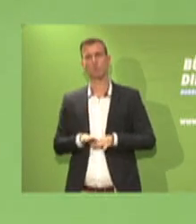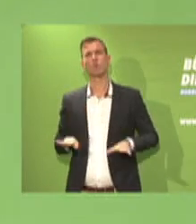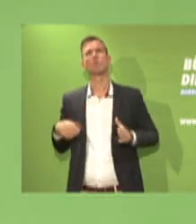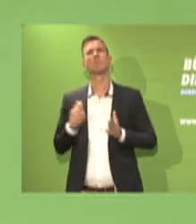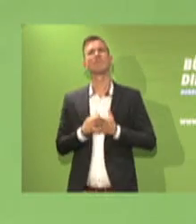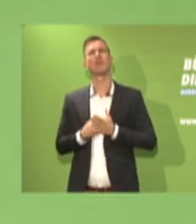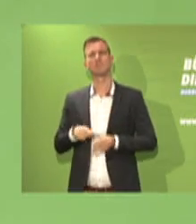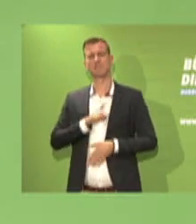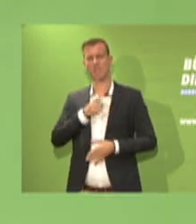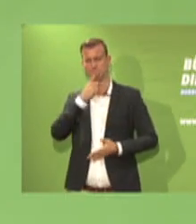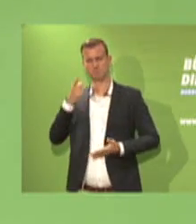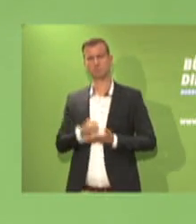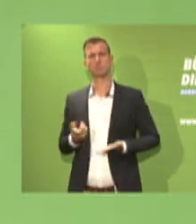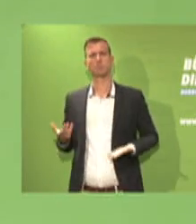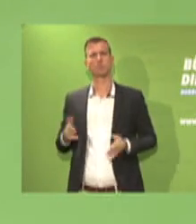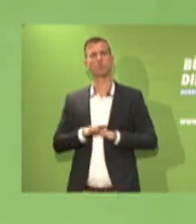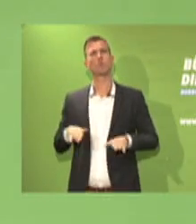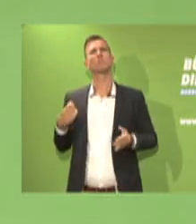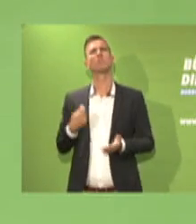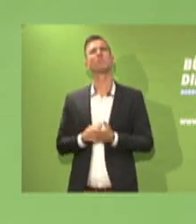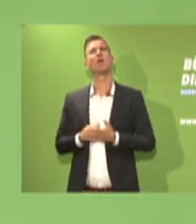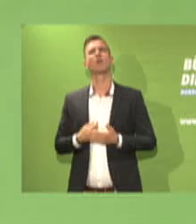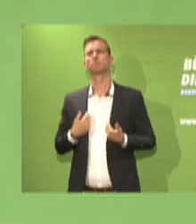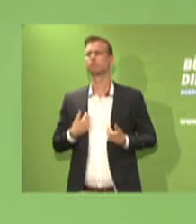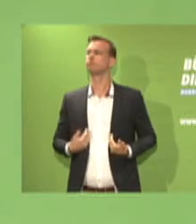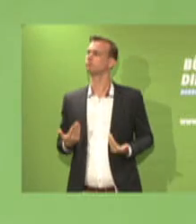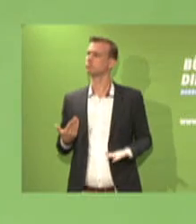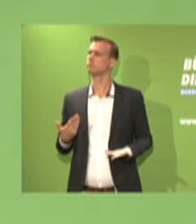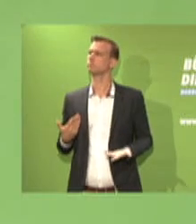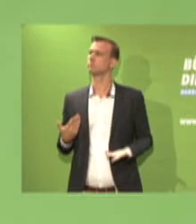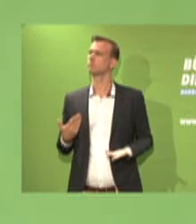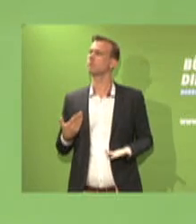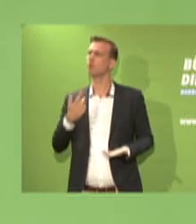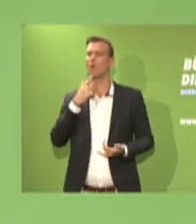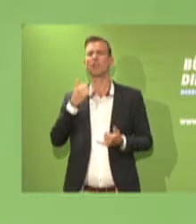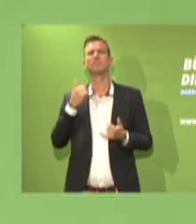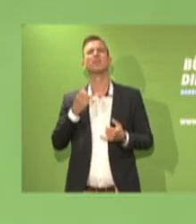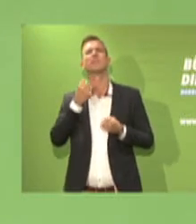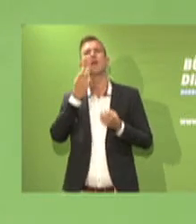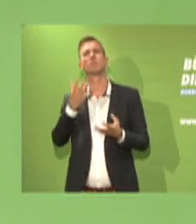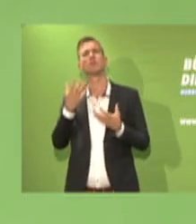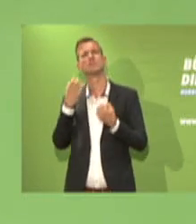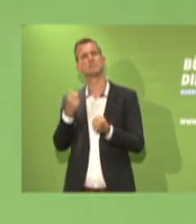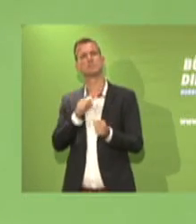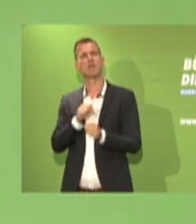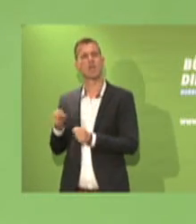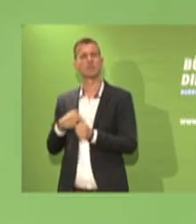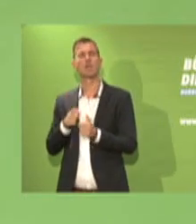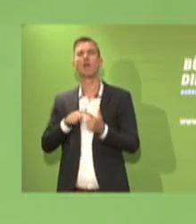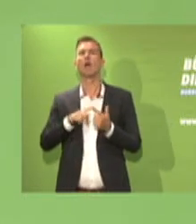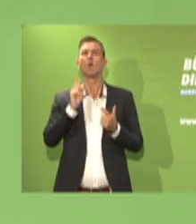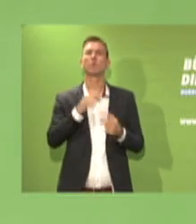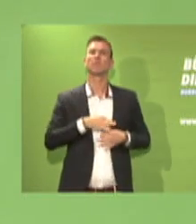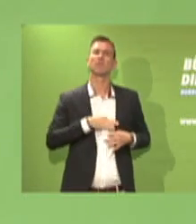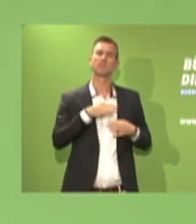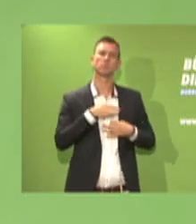von Selbstbestimmungsrecht, mit unseren Grundwerten, die wir gerade auch bezüglich nicht nur des Erhalts der Natur, sondern auch bezüglich des Erhalts der